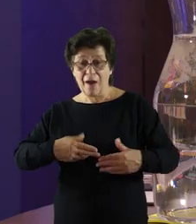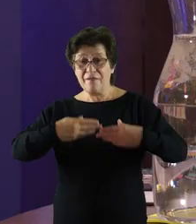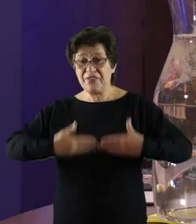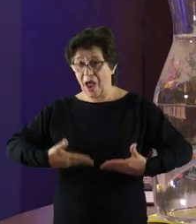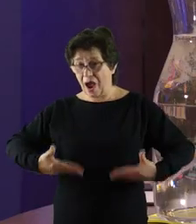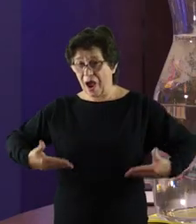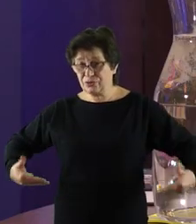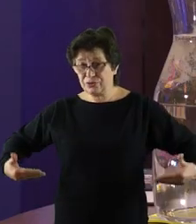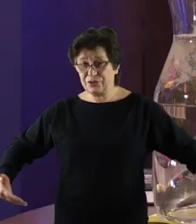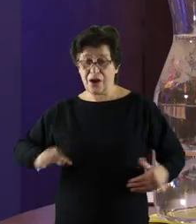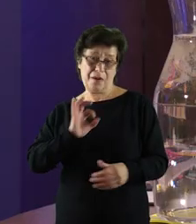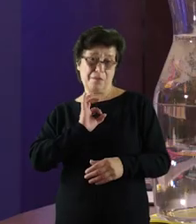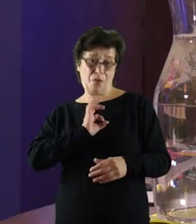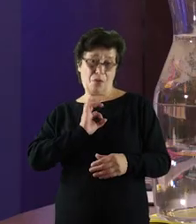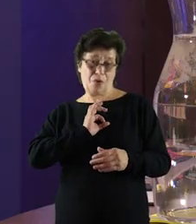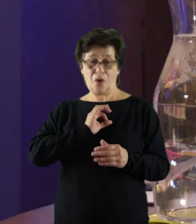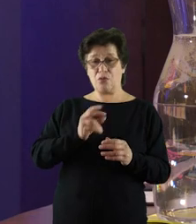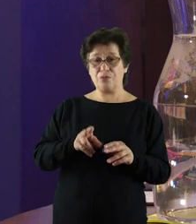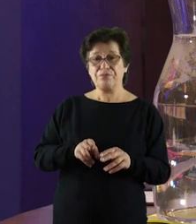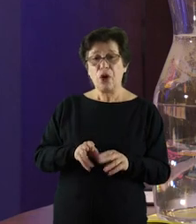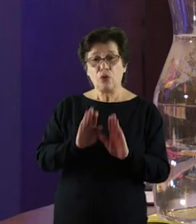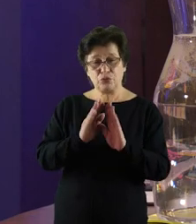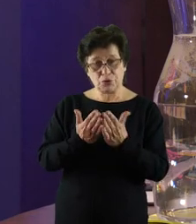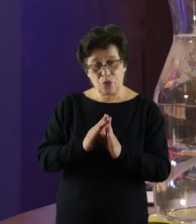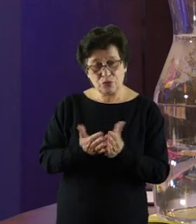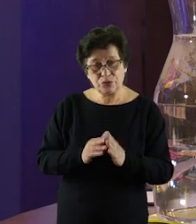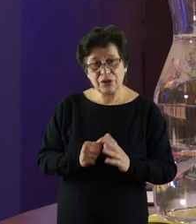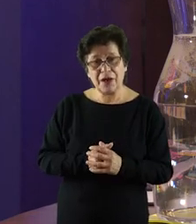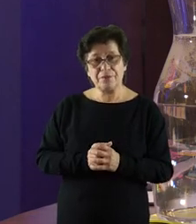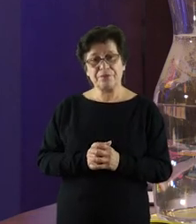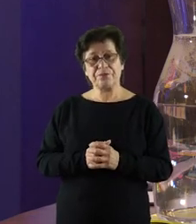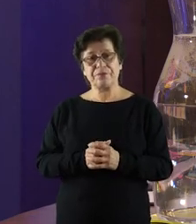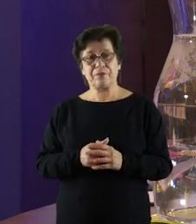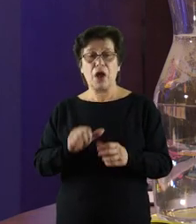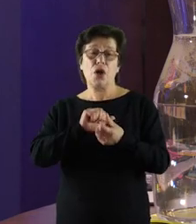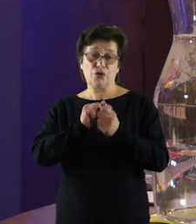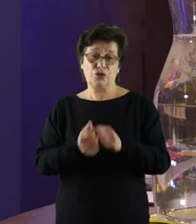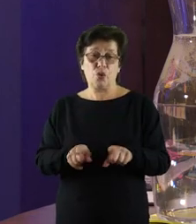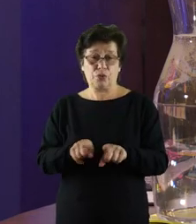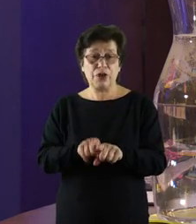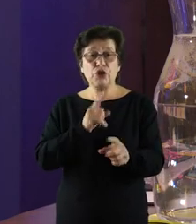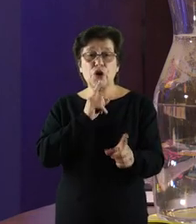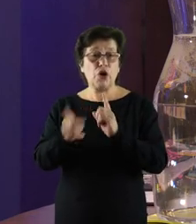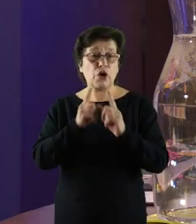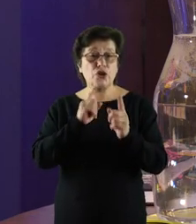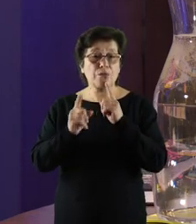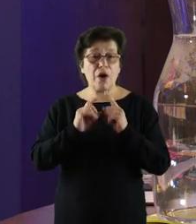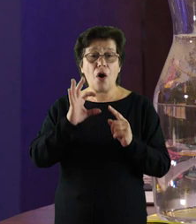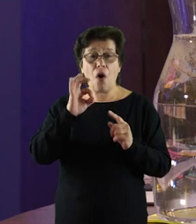to piękna sztuka, pięknie zrobiona i to mnie bardzo cieszy. Są też cały czas rozmowy dotyczące